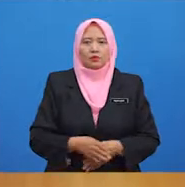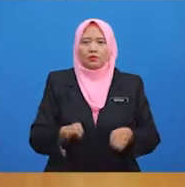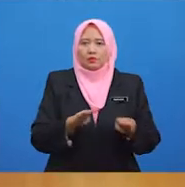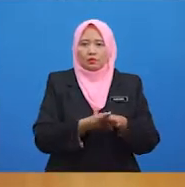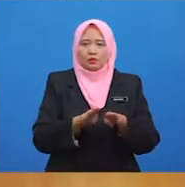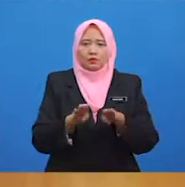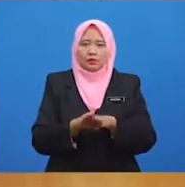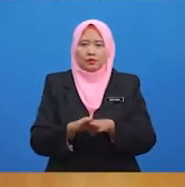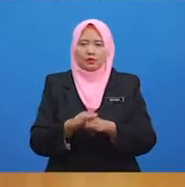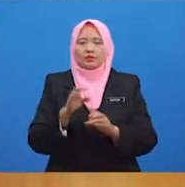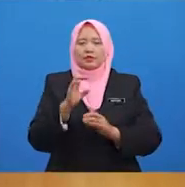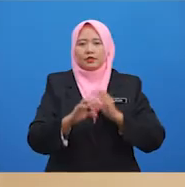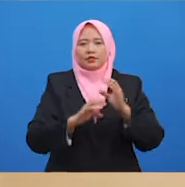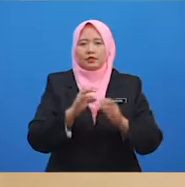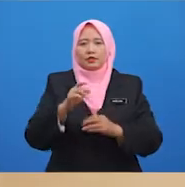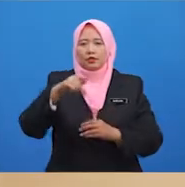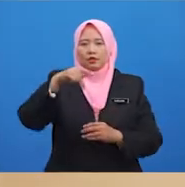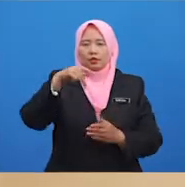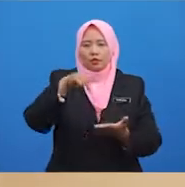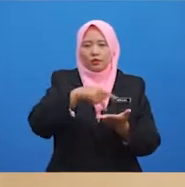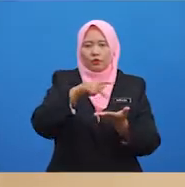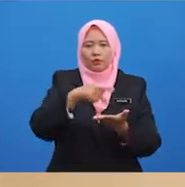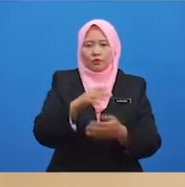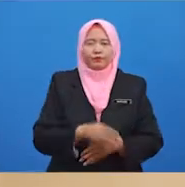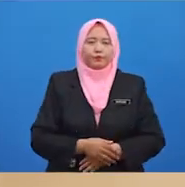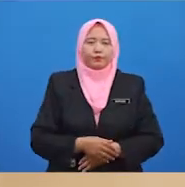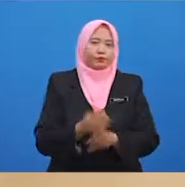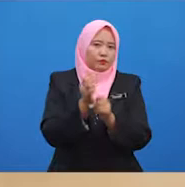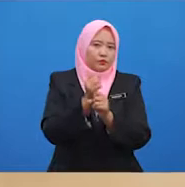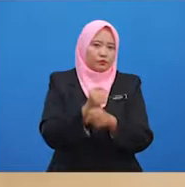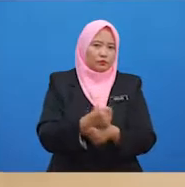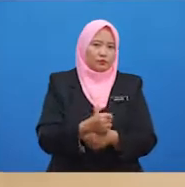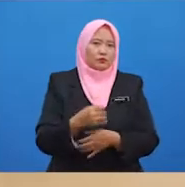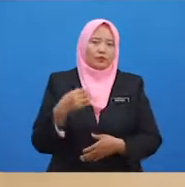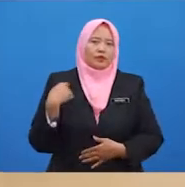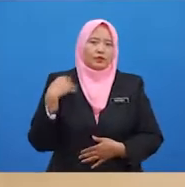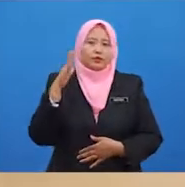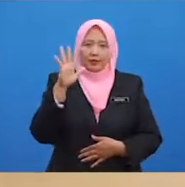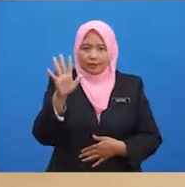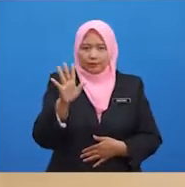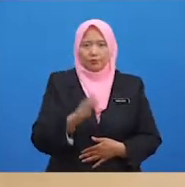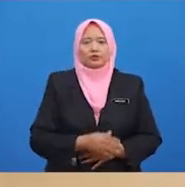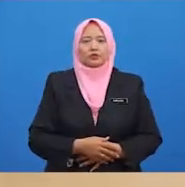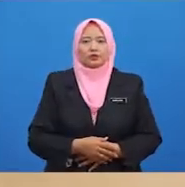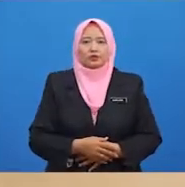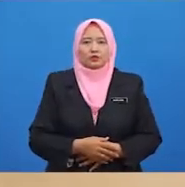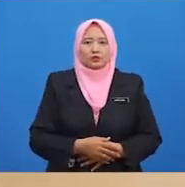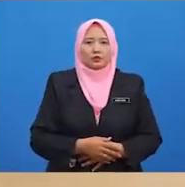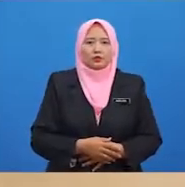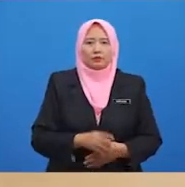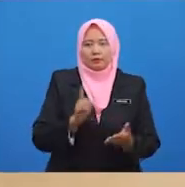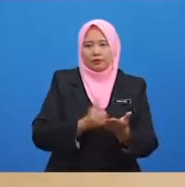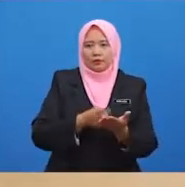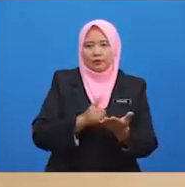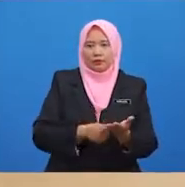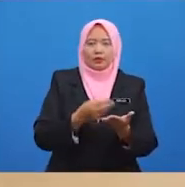ciri-ciri puisi. Dalam kajian bentuk, kita akan mengkaji 5 elemen penting iaitu bilangan